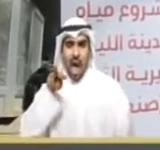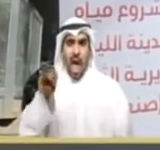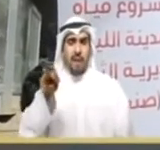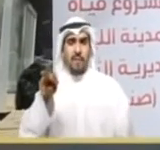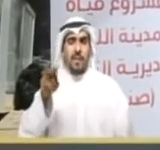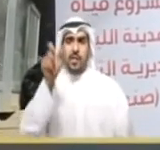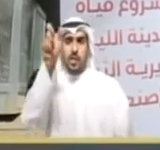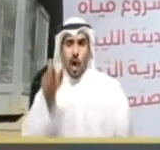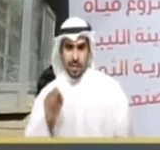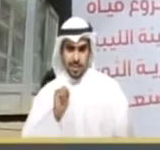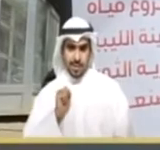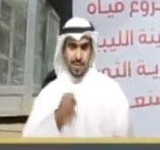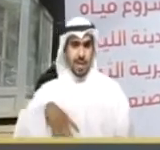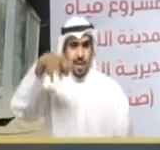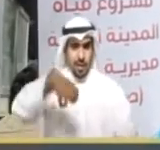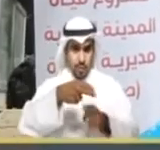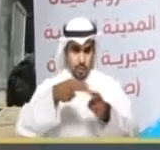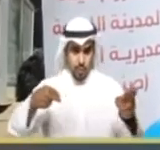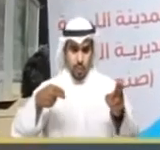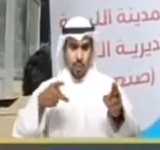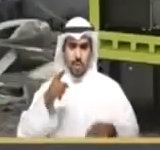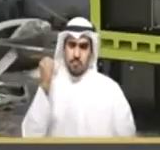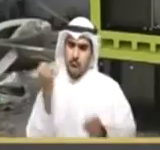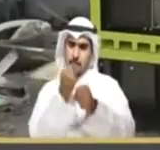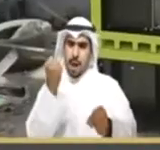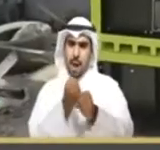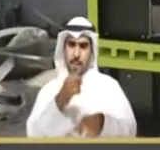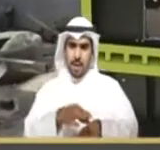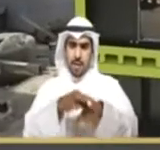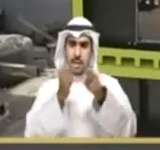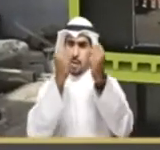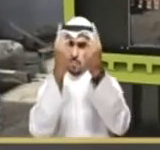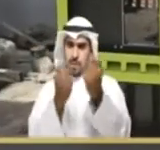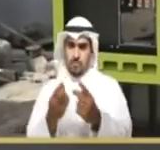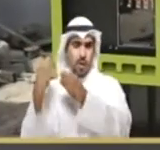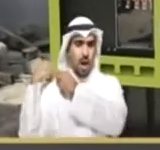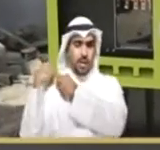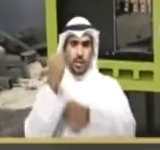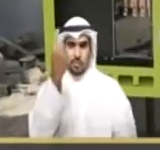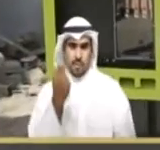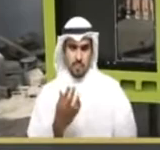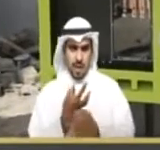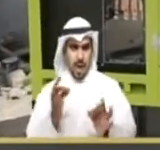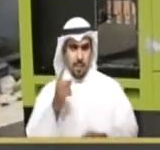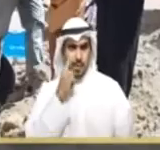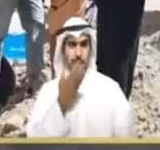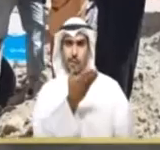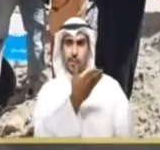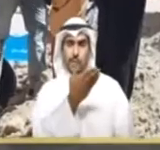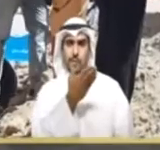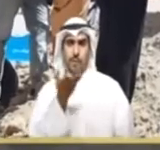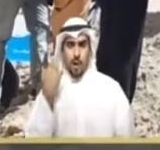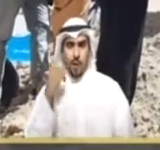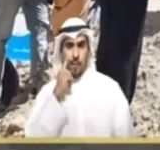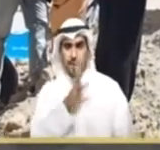دولة الكويت هو الأبرز إنسانيا، فما إن تذكر هنا اسم دولة الكويت كراعية لإحدى المشاريع